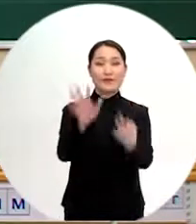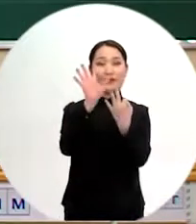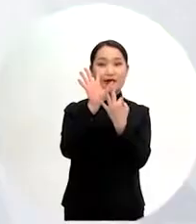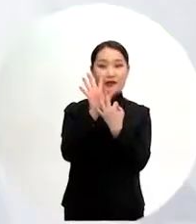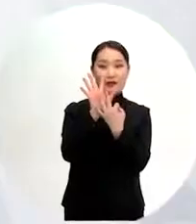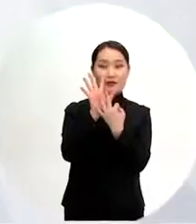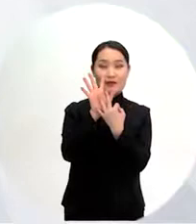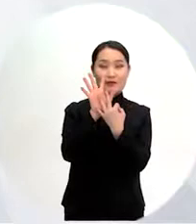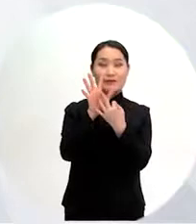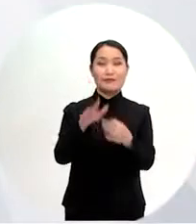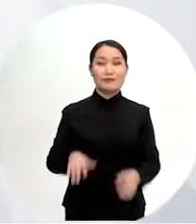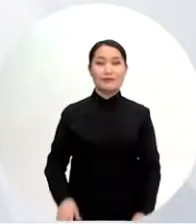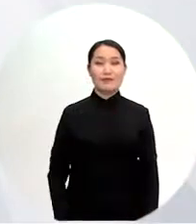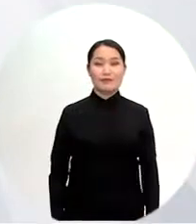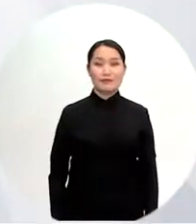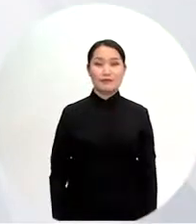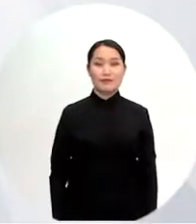хуруу.